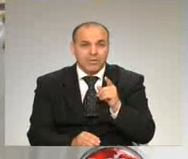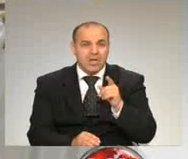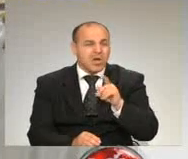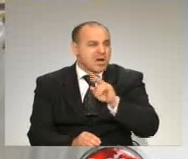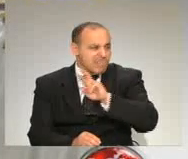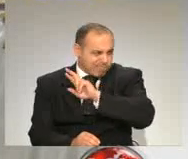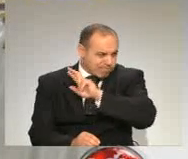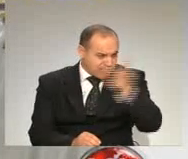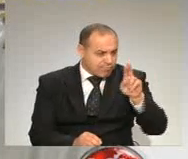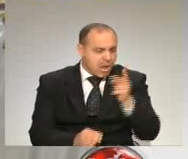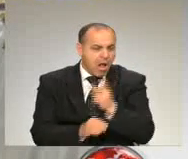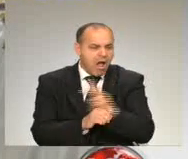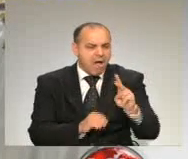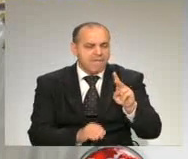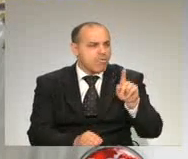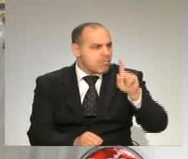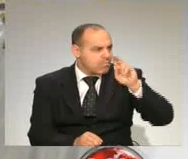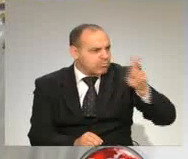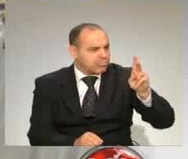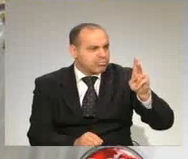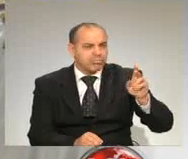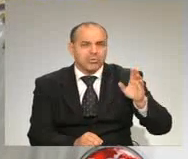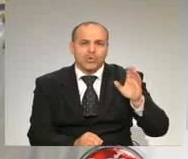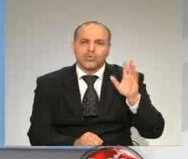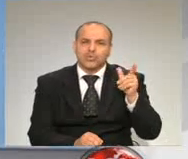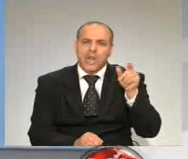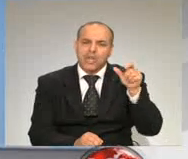عنيف وسيكون هناك رد قاسي.